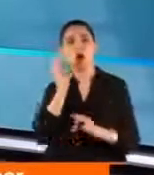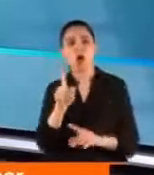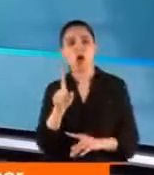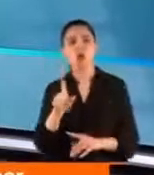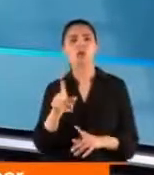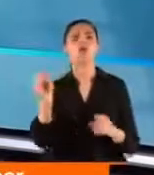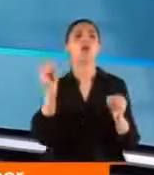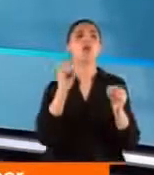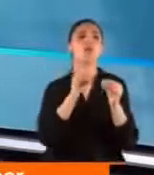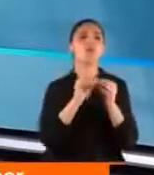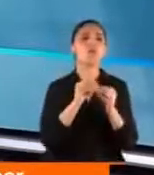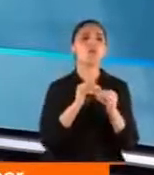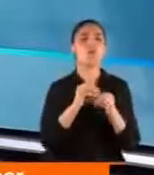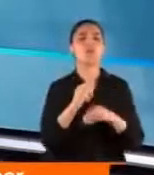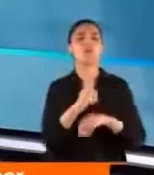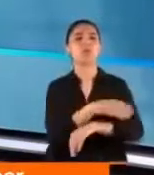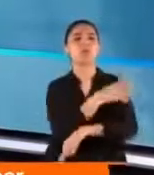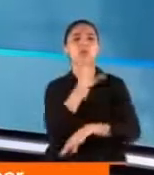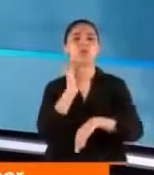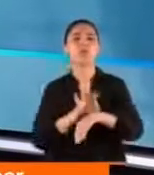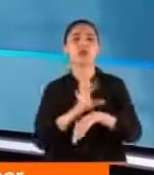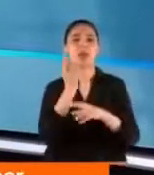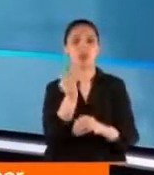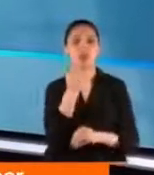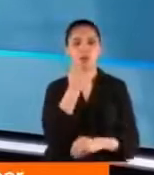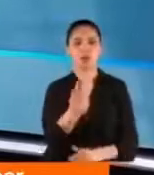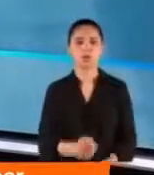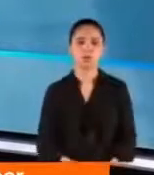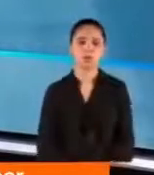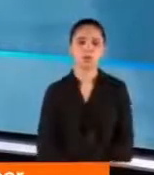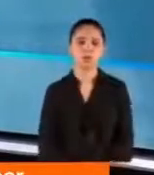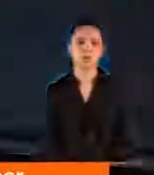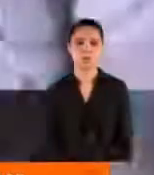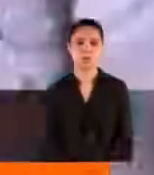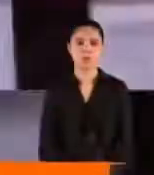Hem çok gergin hem de çok duygusal anlar yaşandı.